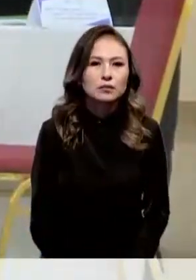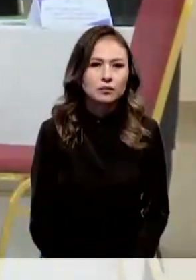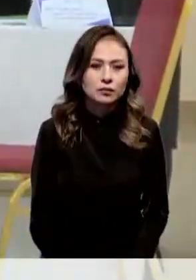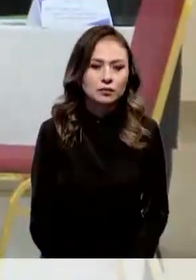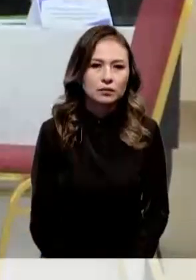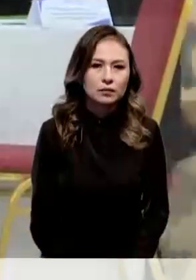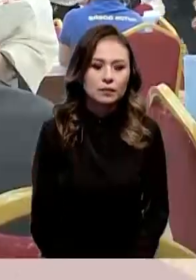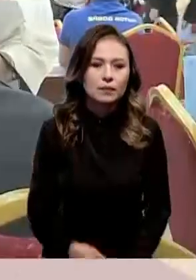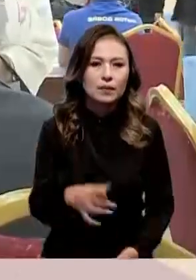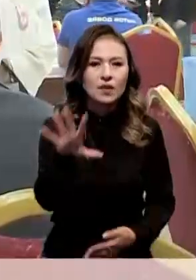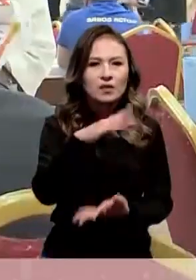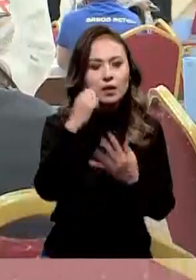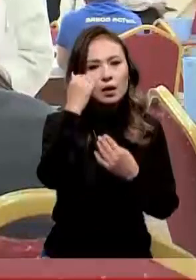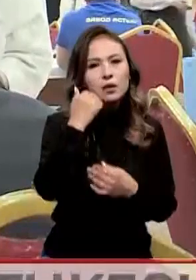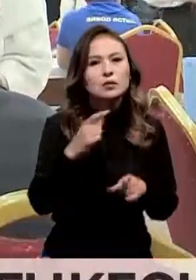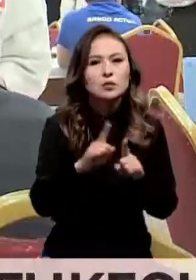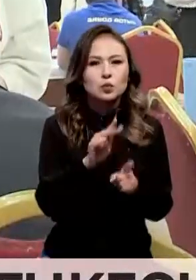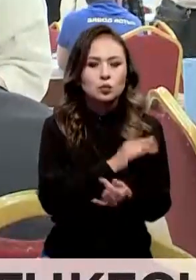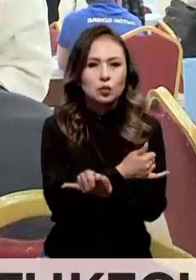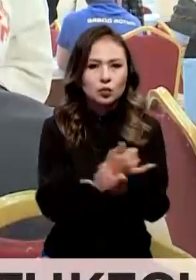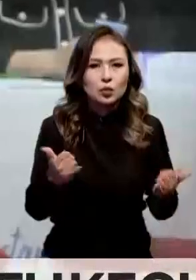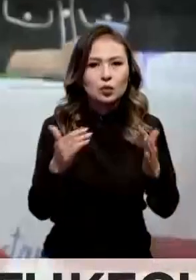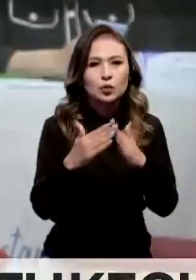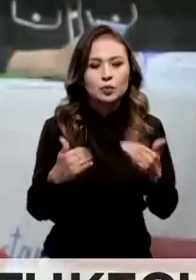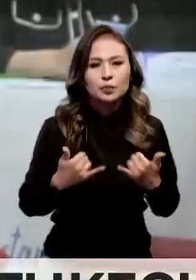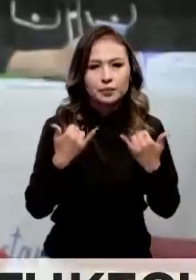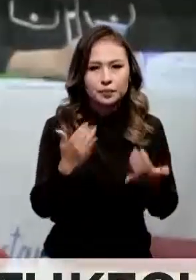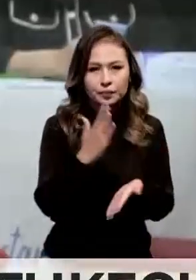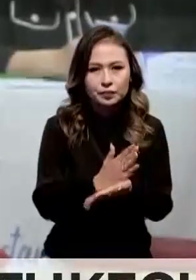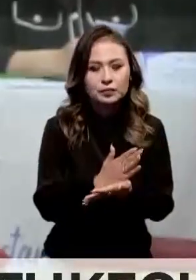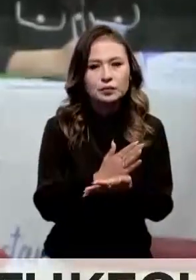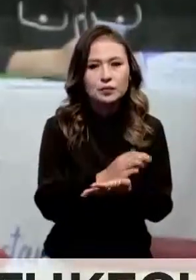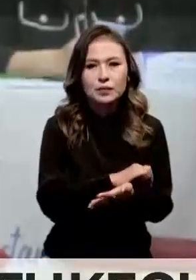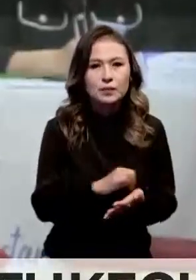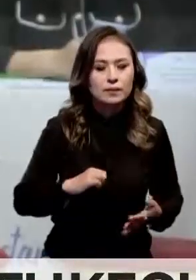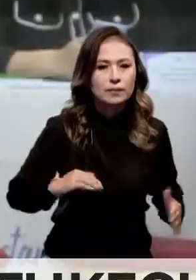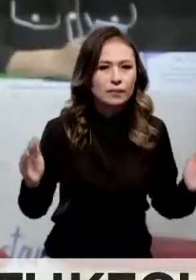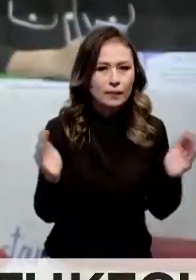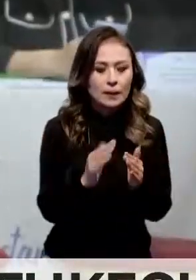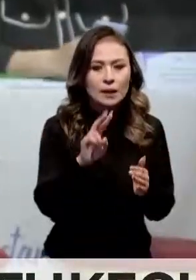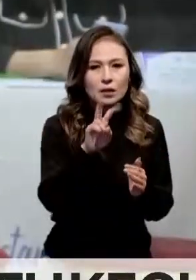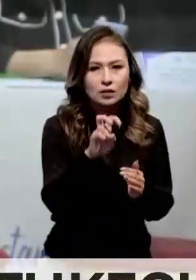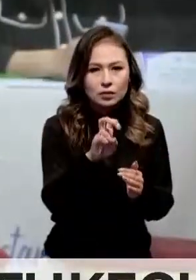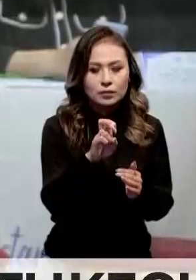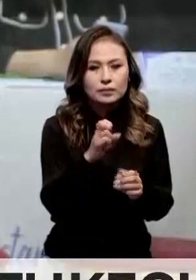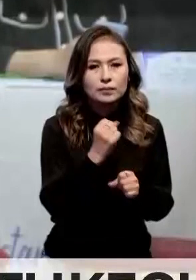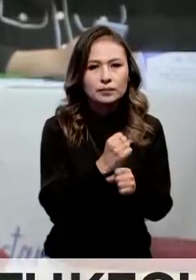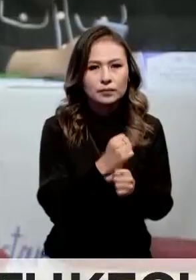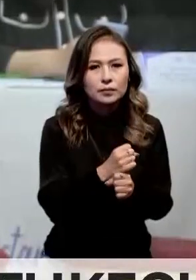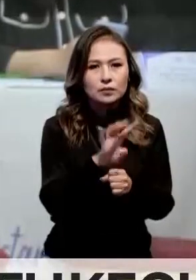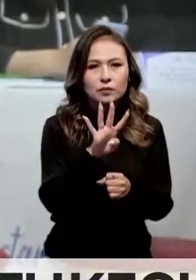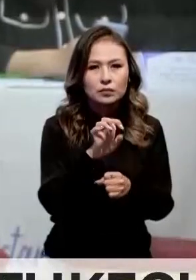қалды. Бізге жас жұмыскерлер керек. Үй береміз, жалақысы енді ең аз дегенде 200, былай